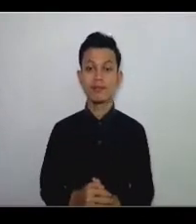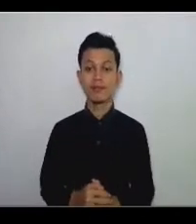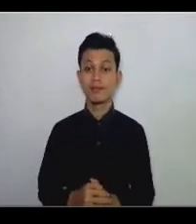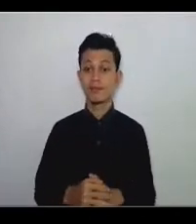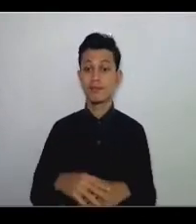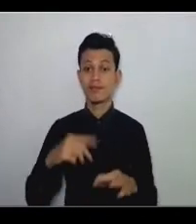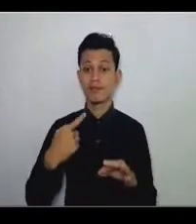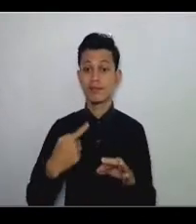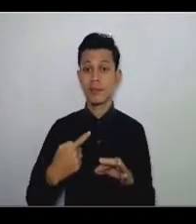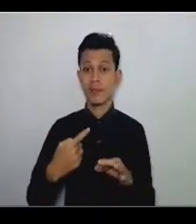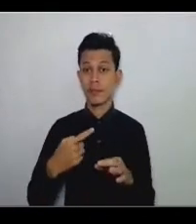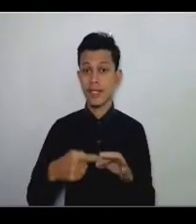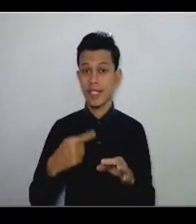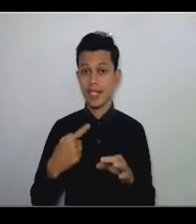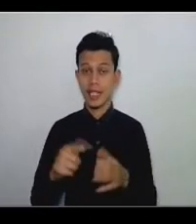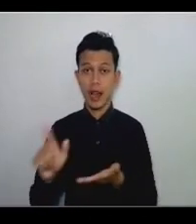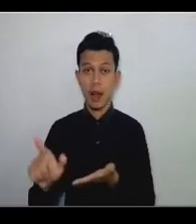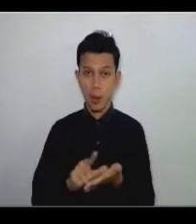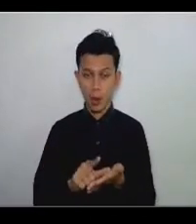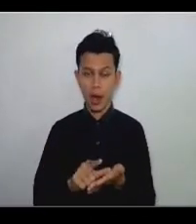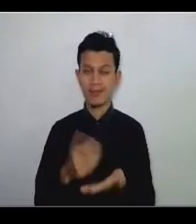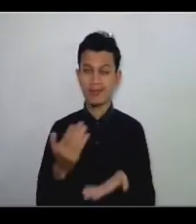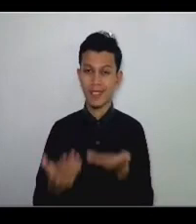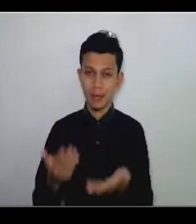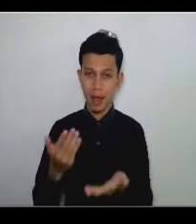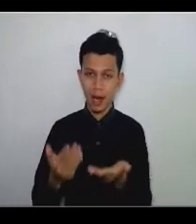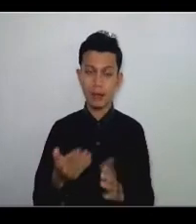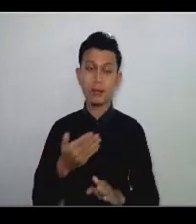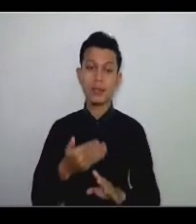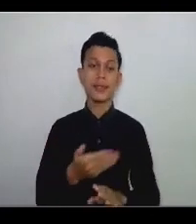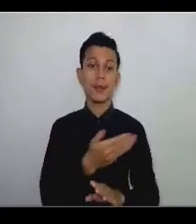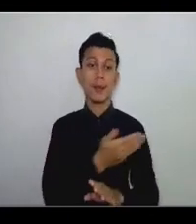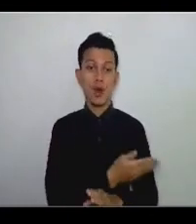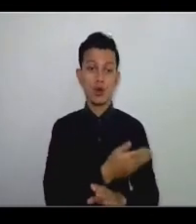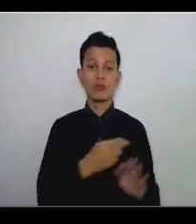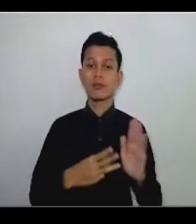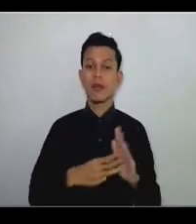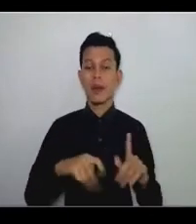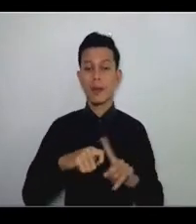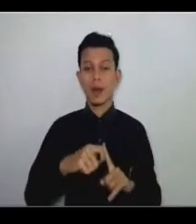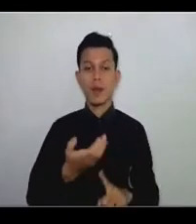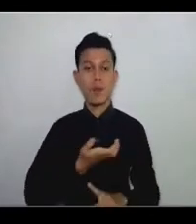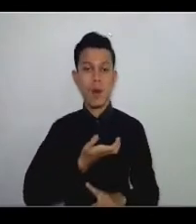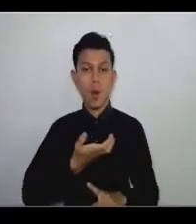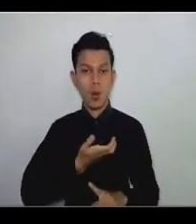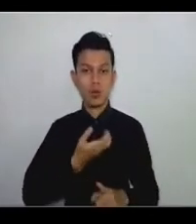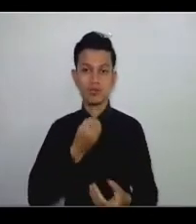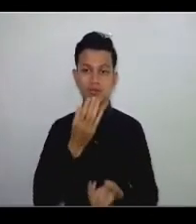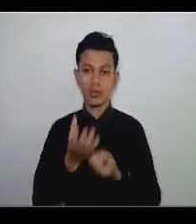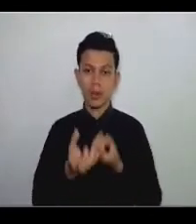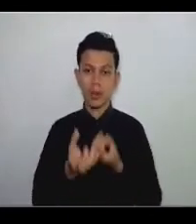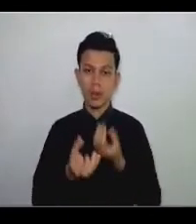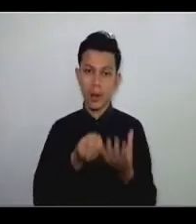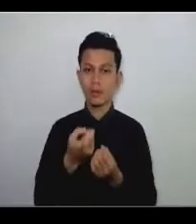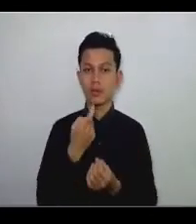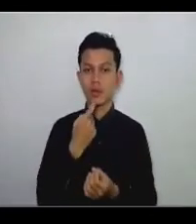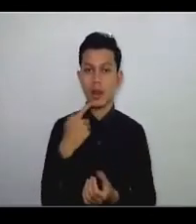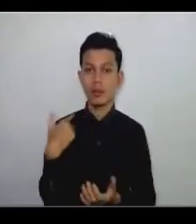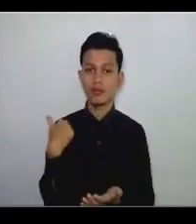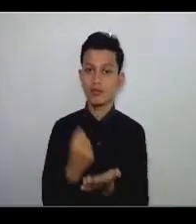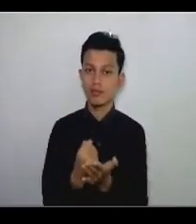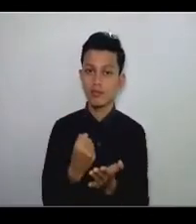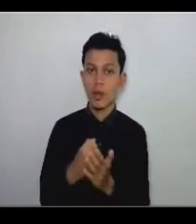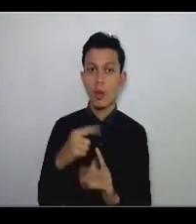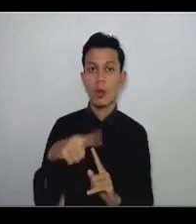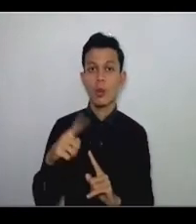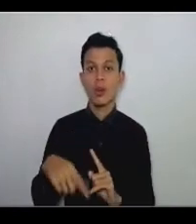mempertimbangkan pokok-pokok laporan majelis kehormatan terlebih dahulu akan menguraikan mengenai kewenangan majelis